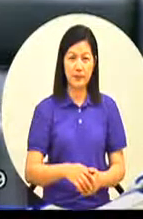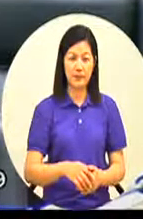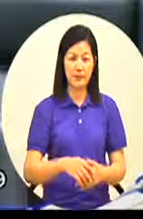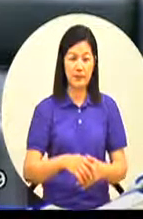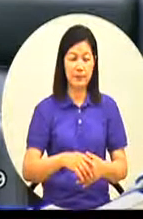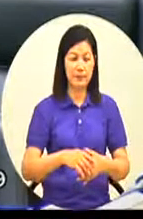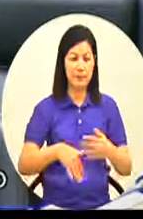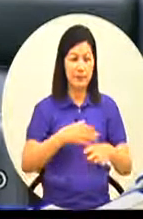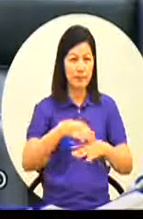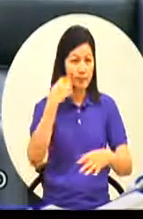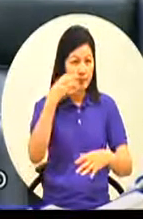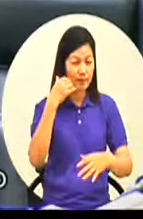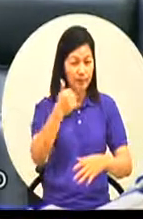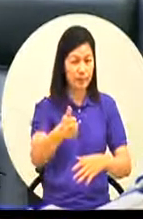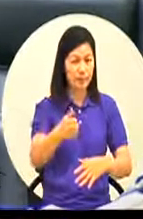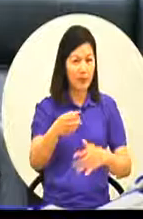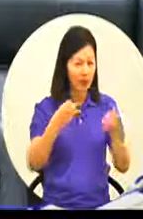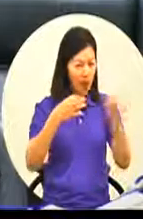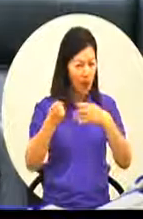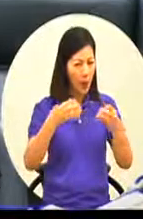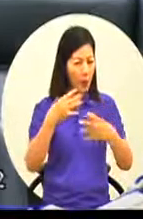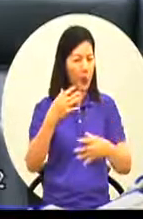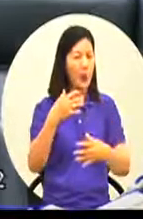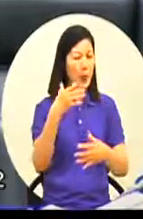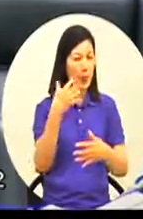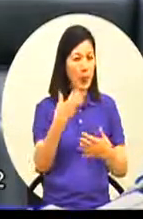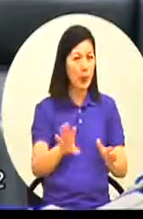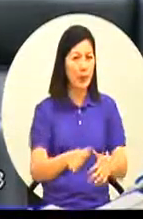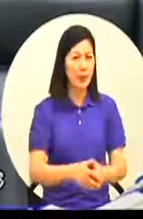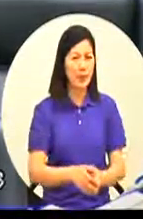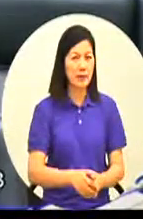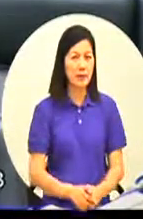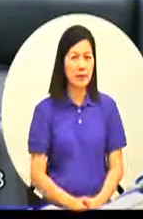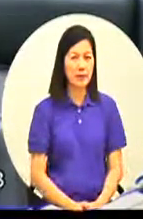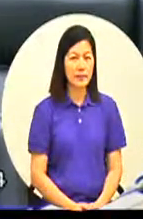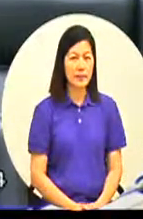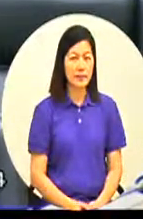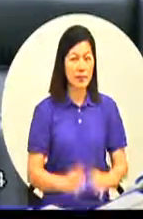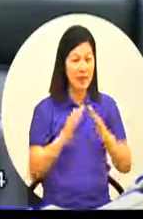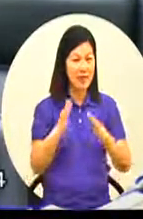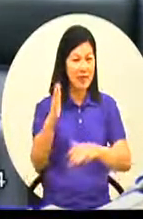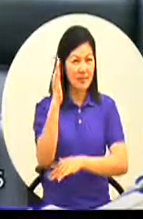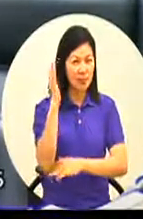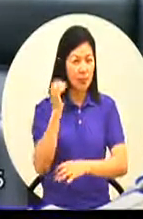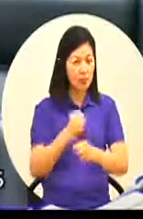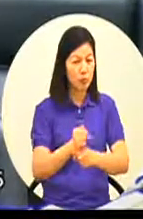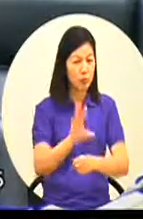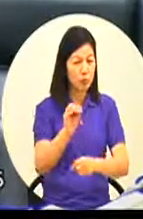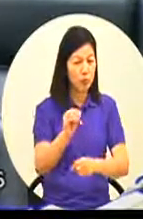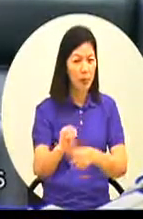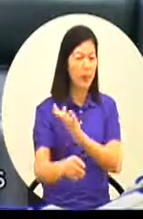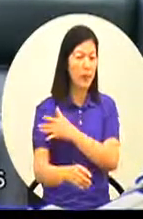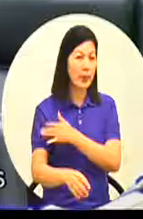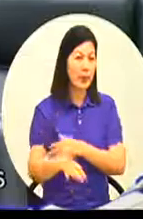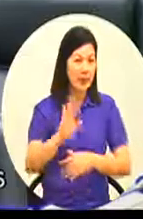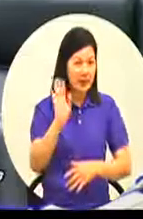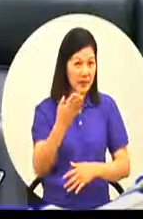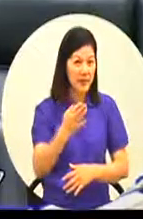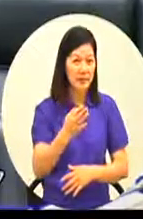反应也非常的多啊。至于说到底我们市政府有没有去做，那是另当别论。但是他有一